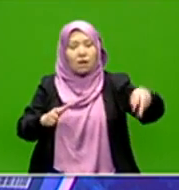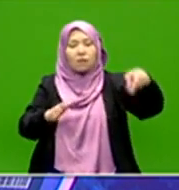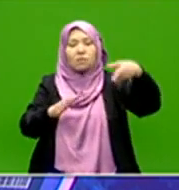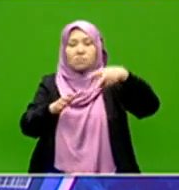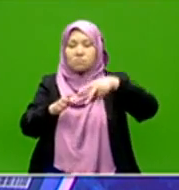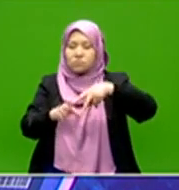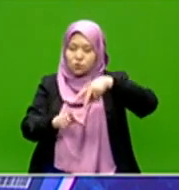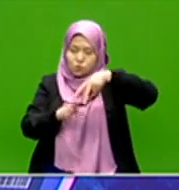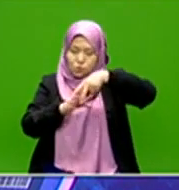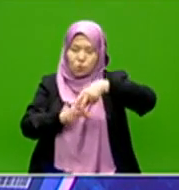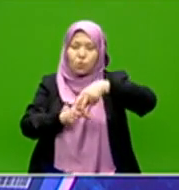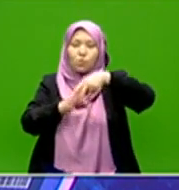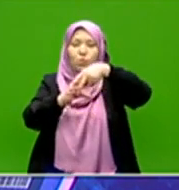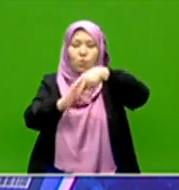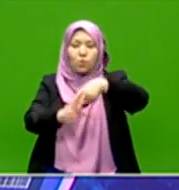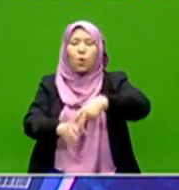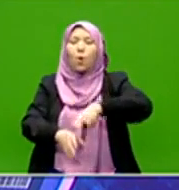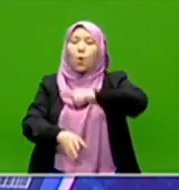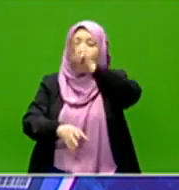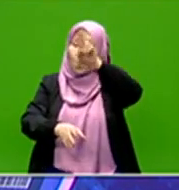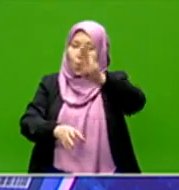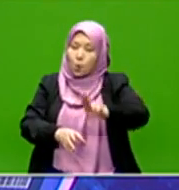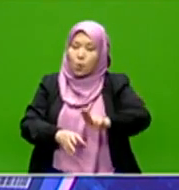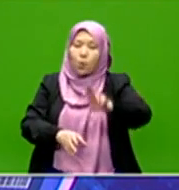kulli fajjin